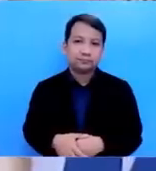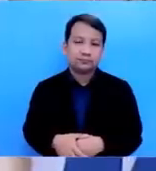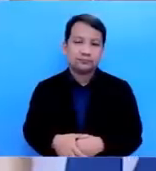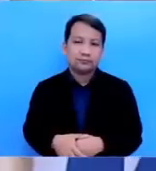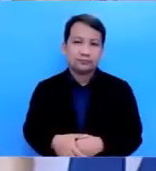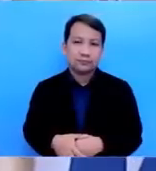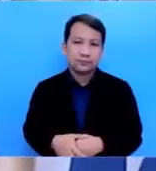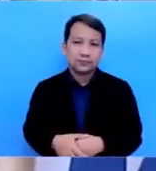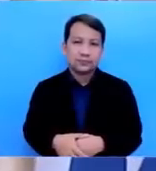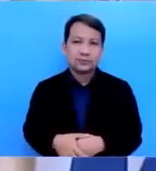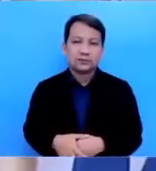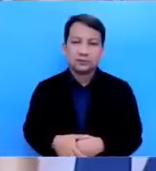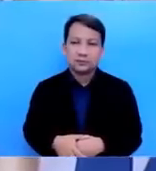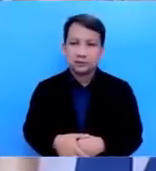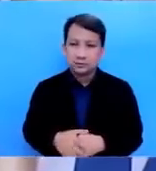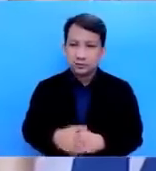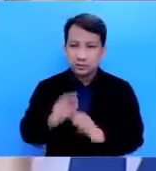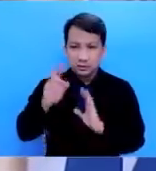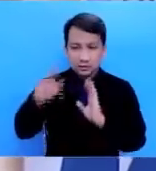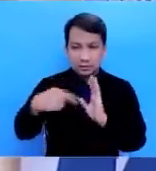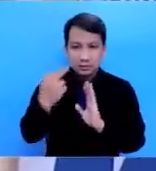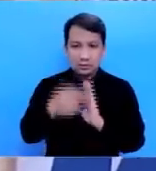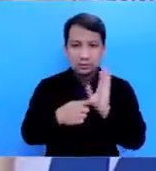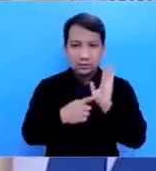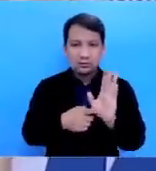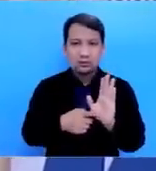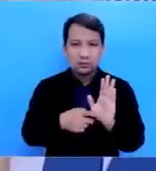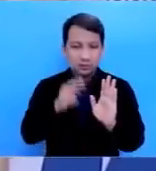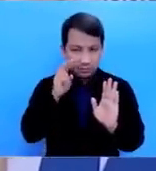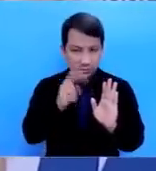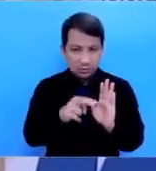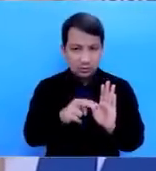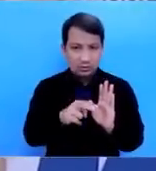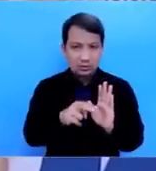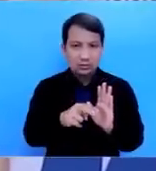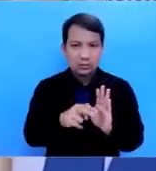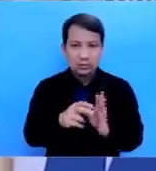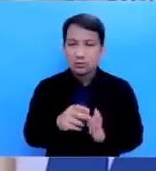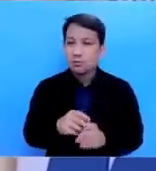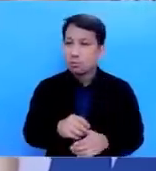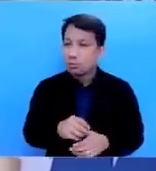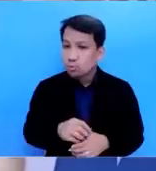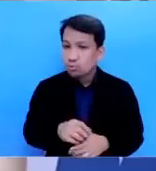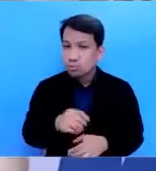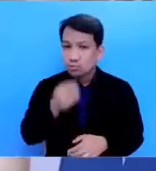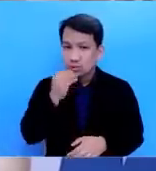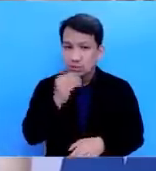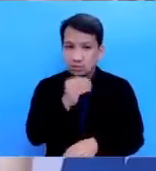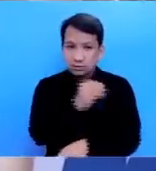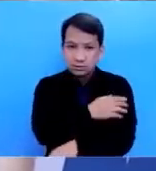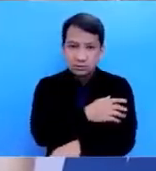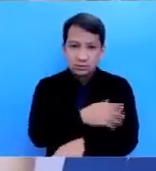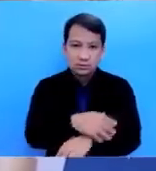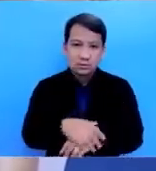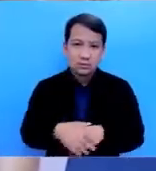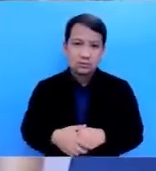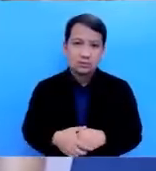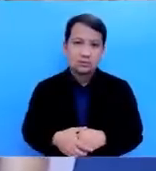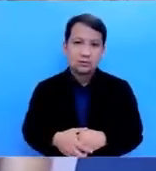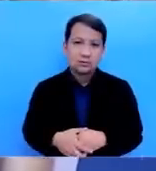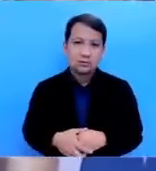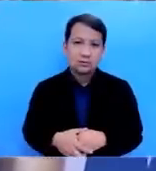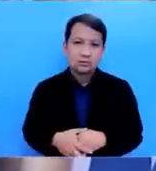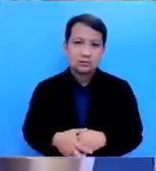At nang ipakita ang replay, huling-huli nga si coach Garcia sa ginawang pandudura. That is just